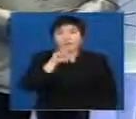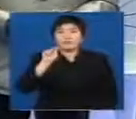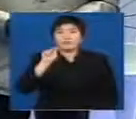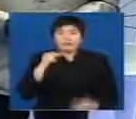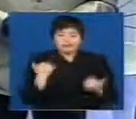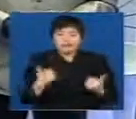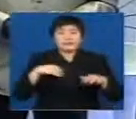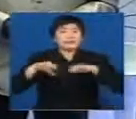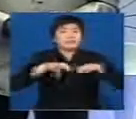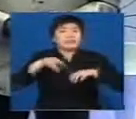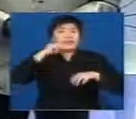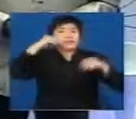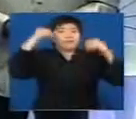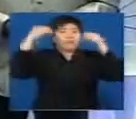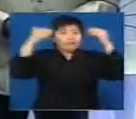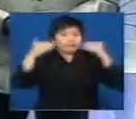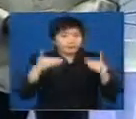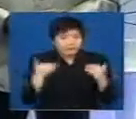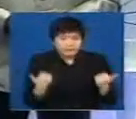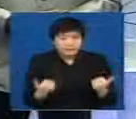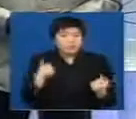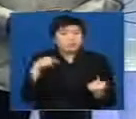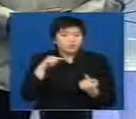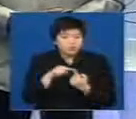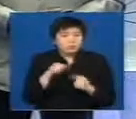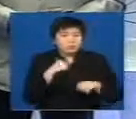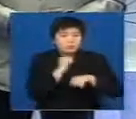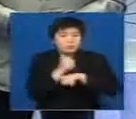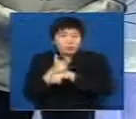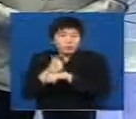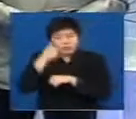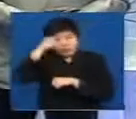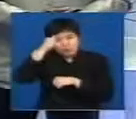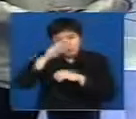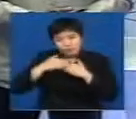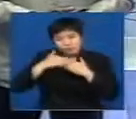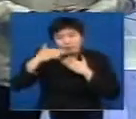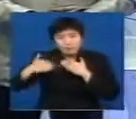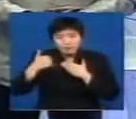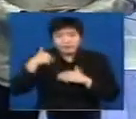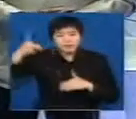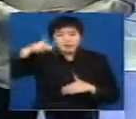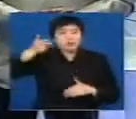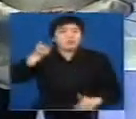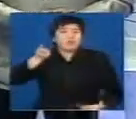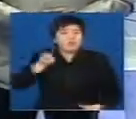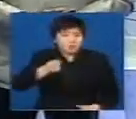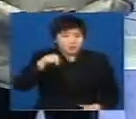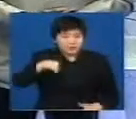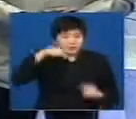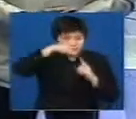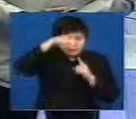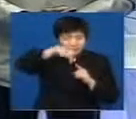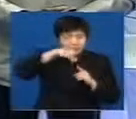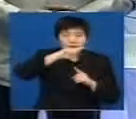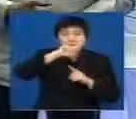ามงานน้ำก็วันนี้ก็มีอยู่แล้วก็มีงานประชุมสุดยอดผู้นำอีก2วันต่อจากนี้ด้วยนะครับก ็มาถ่ายทอดที่เป็นโครงการ ถ่ายทอดเป็นโครง